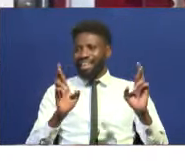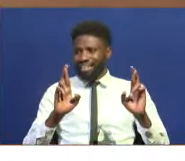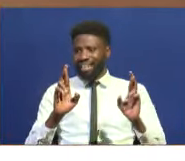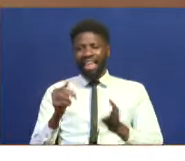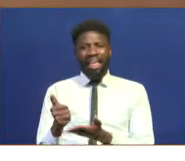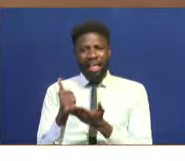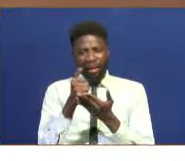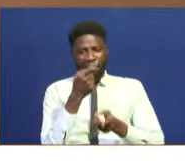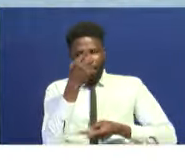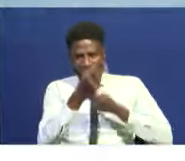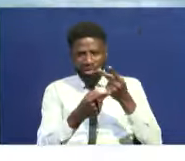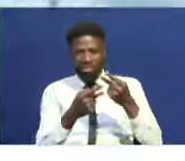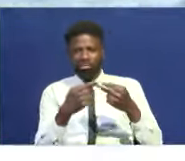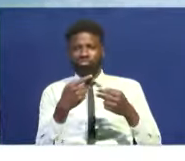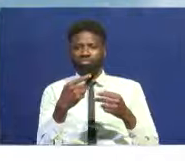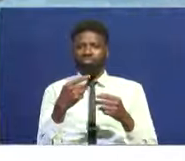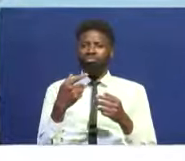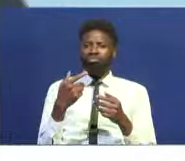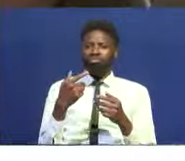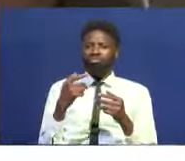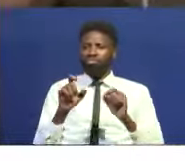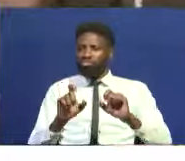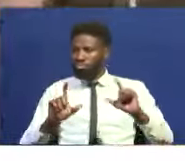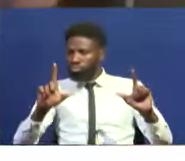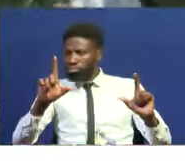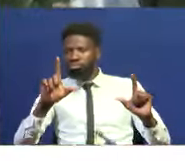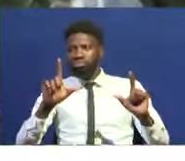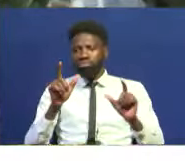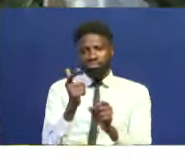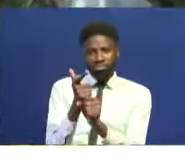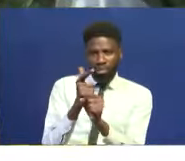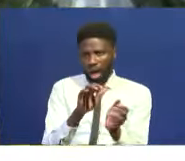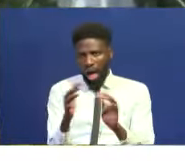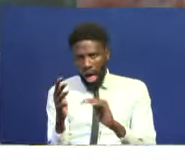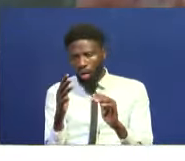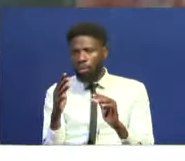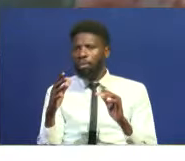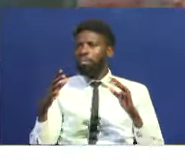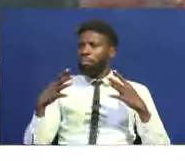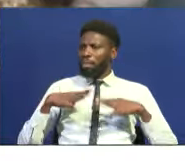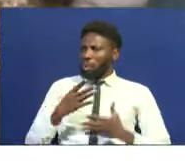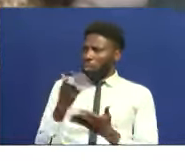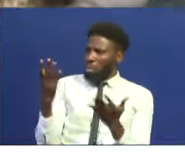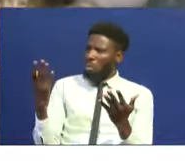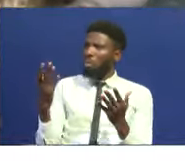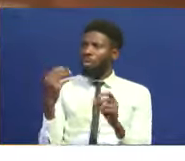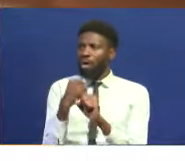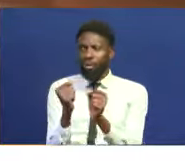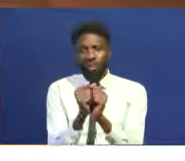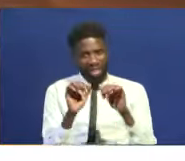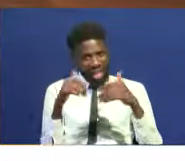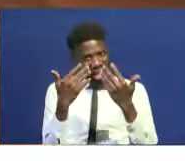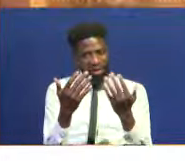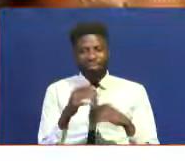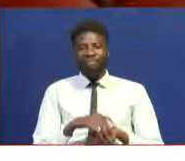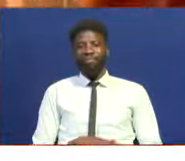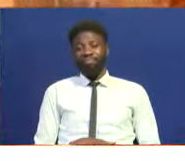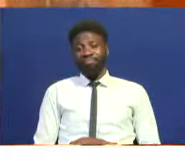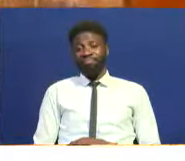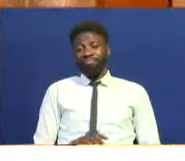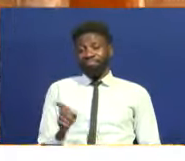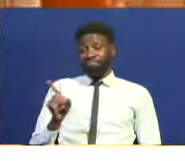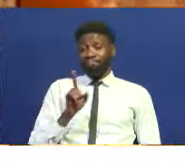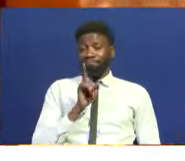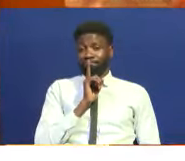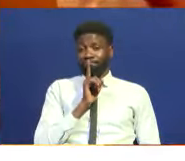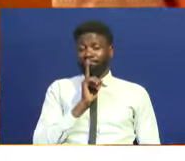kuanzia utengenezaji wa filamu hadi ushirikishwaji wa hadhira, huku akitilia mkazo maudhui ya ndani. Liao alisisitiza umuhimu wa